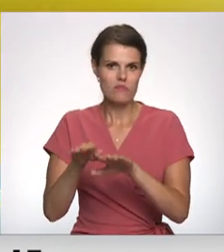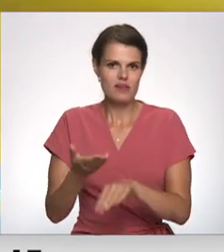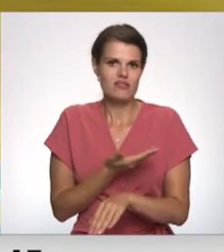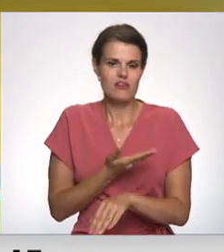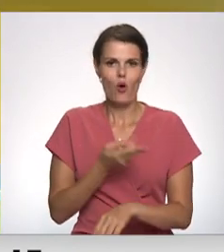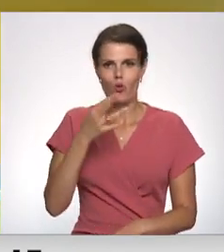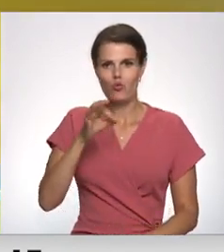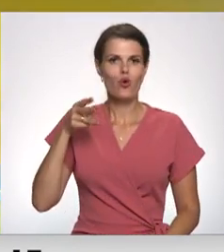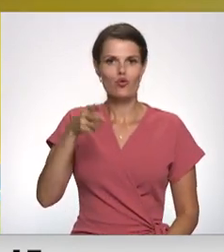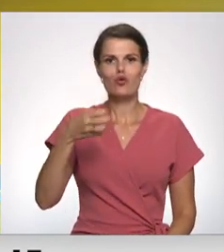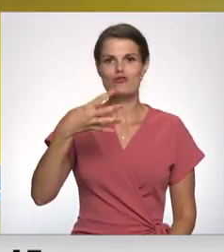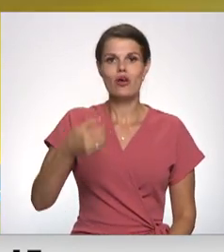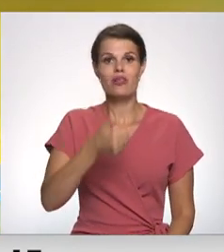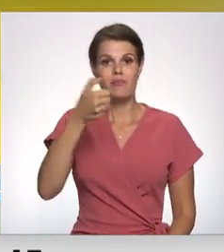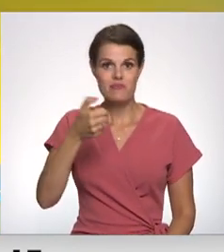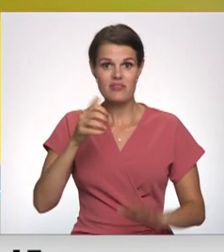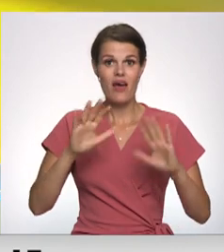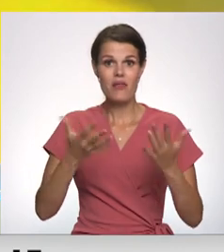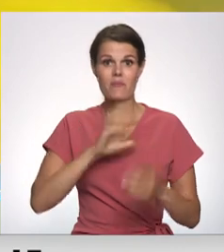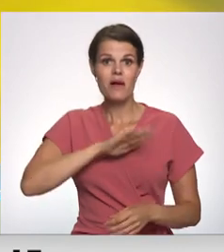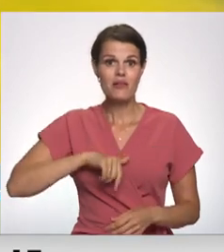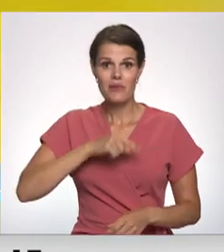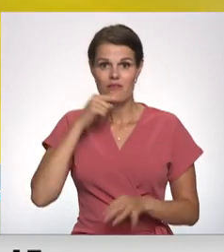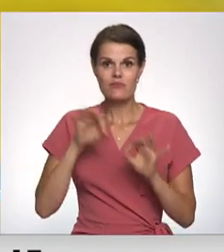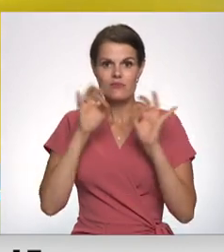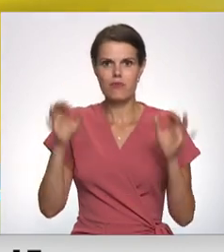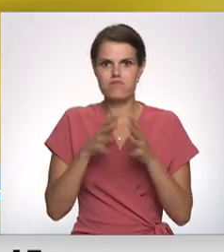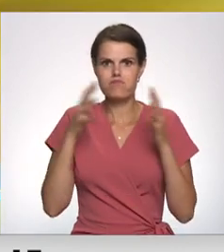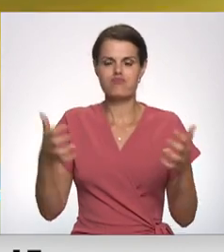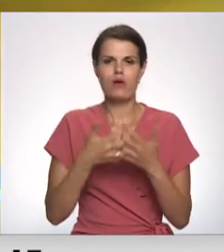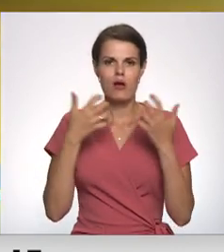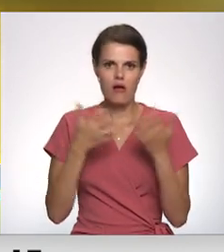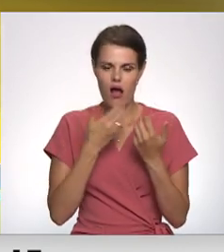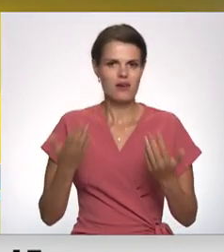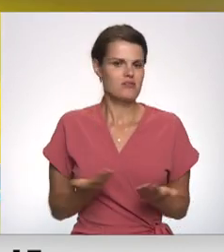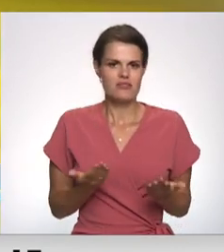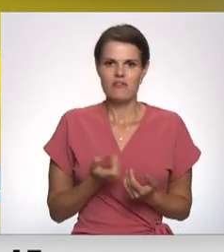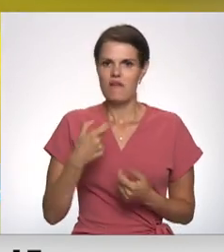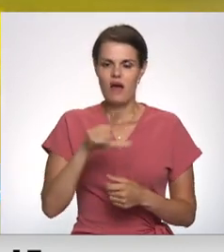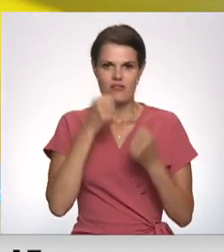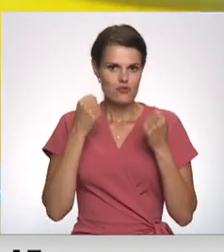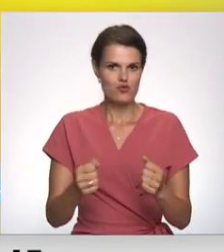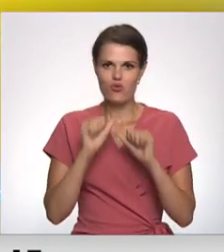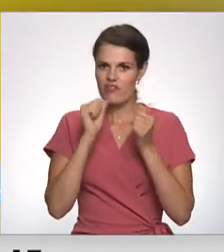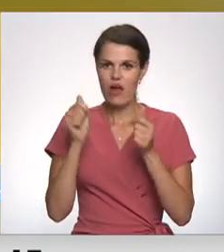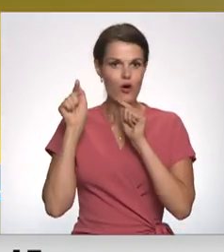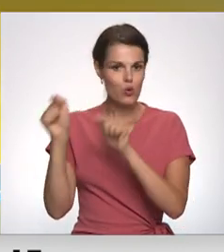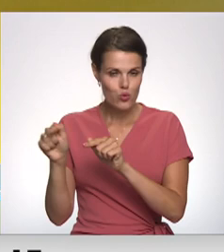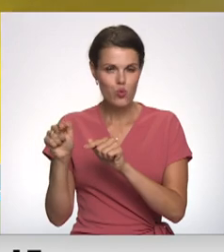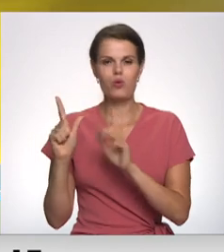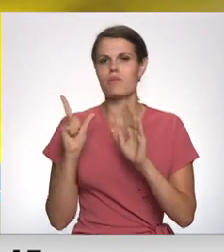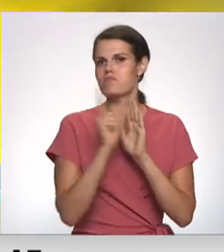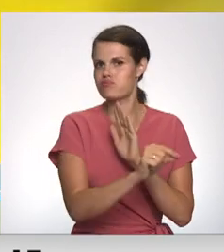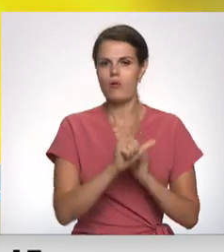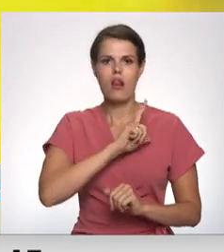no 2014. Gada, bet pēc Krievijas sāktā plaša mēroga kara dzīve tur kļuvusi tik nepanesama, ka nācies bēgt.